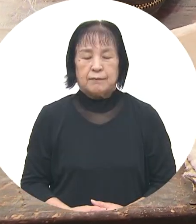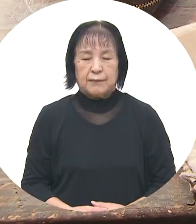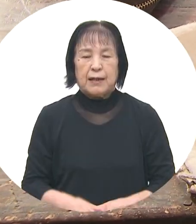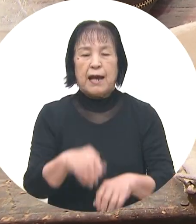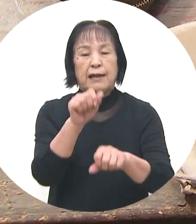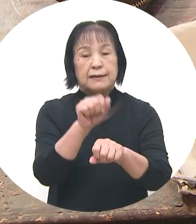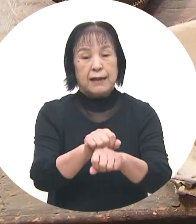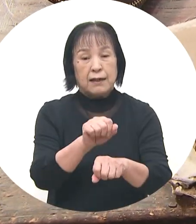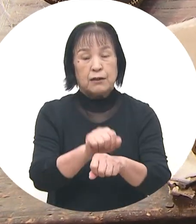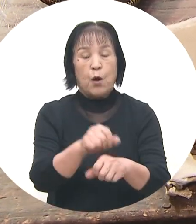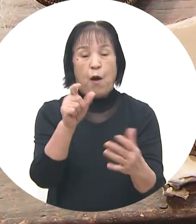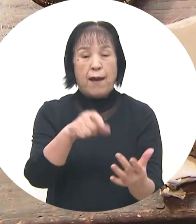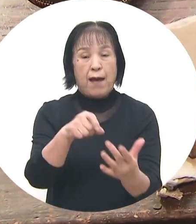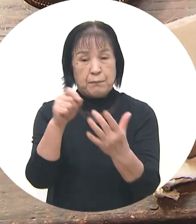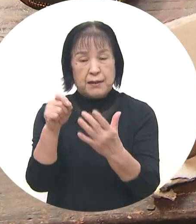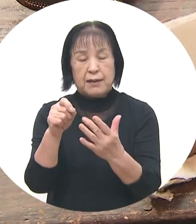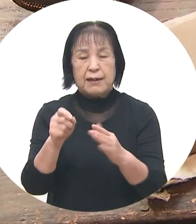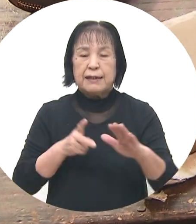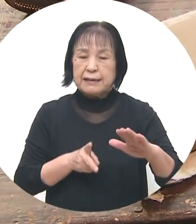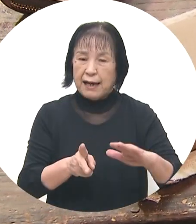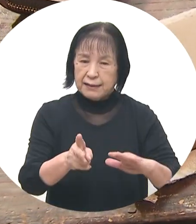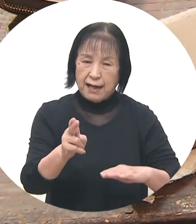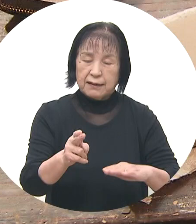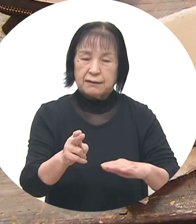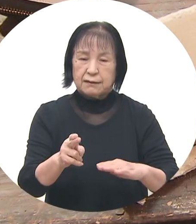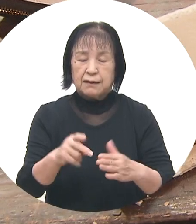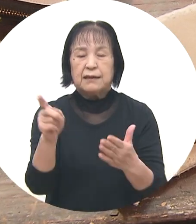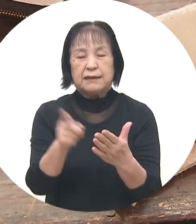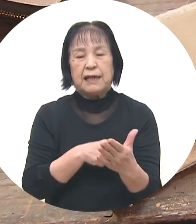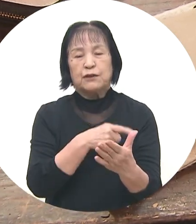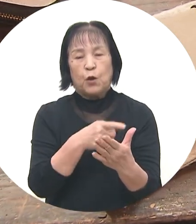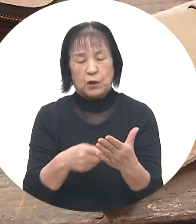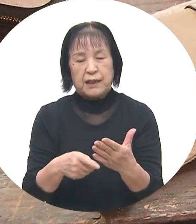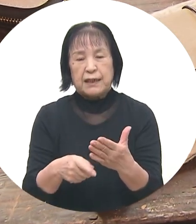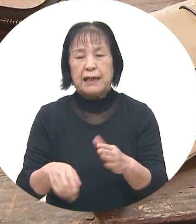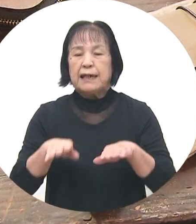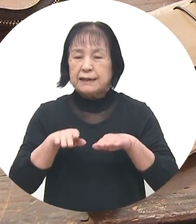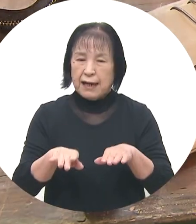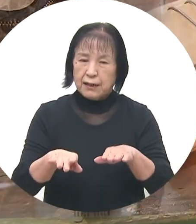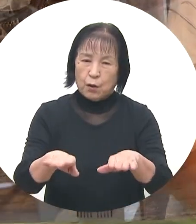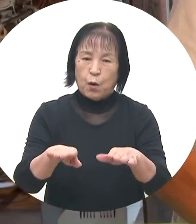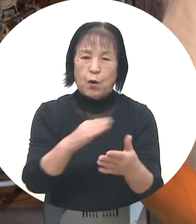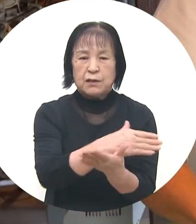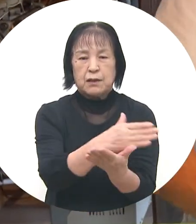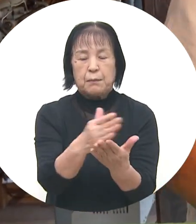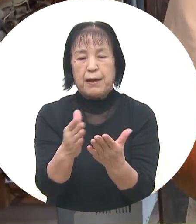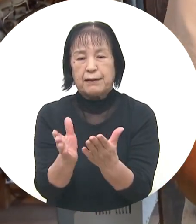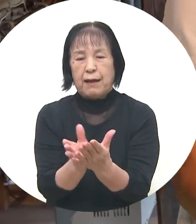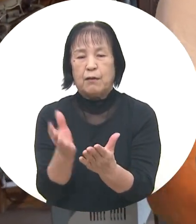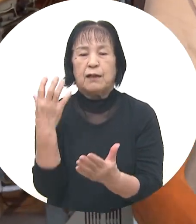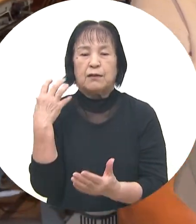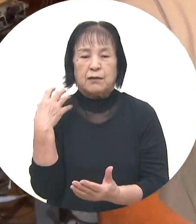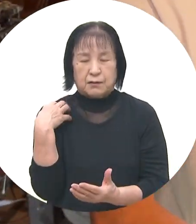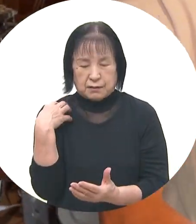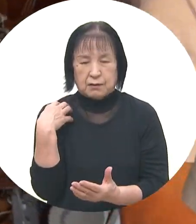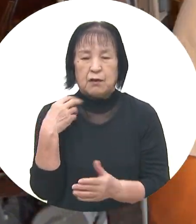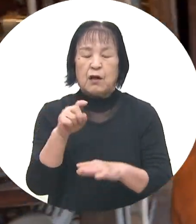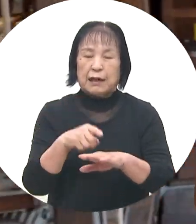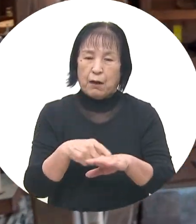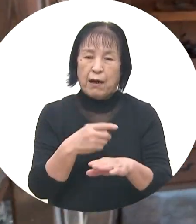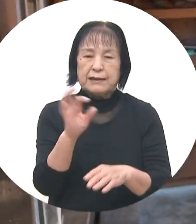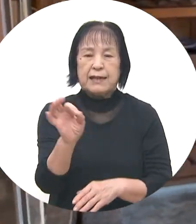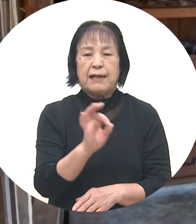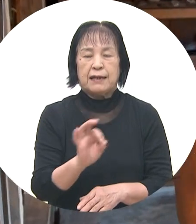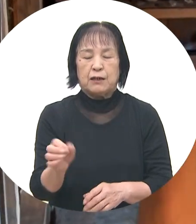素材選びから裁断、下処理、裁縫のすべてを行って一点物の革製品を手掛